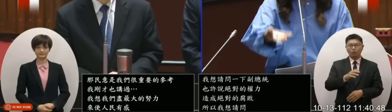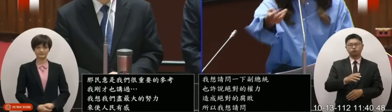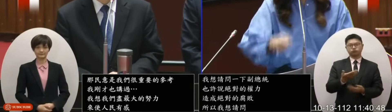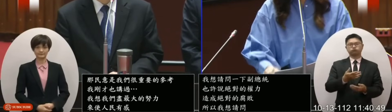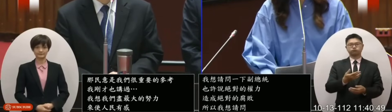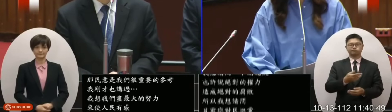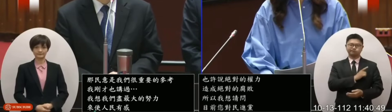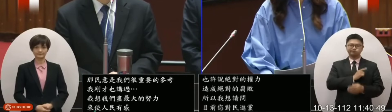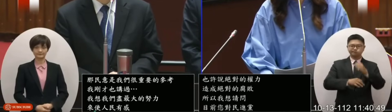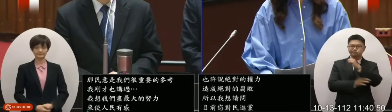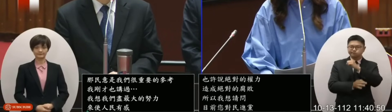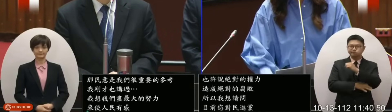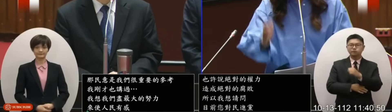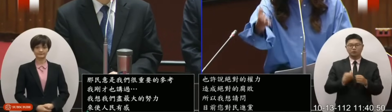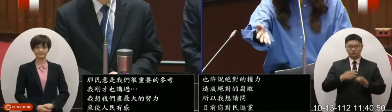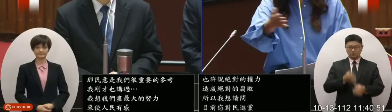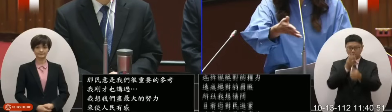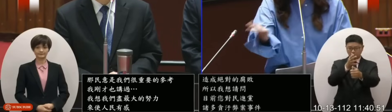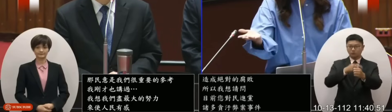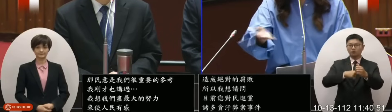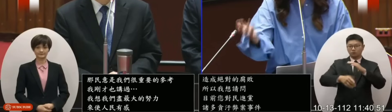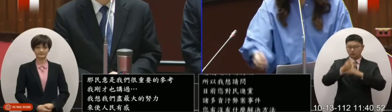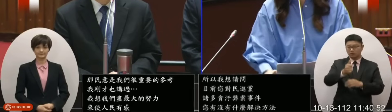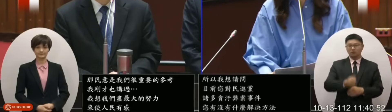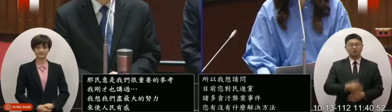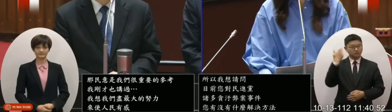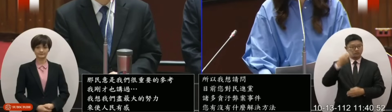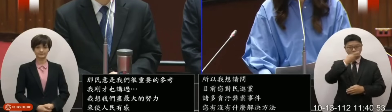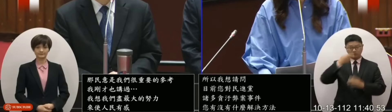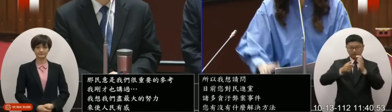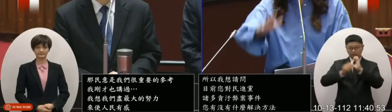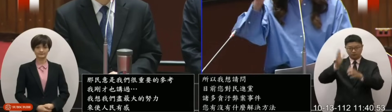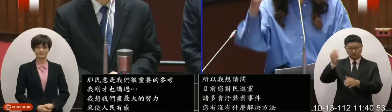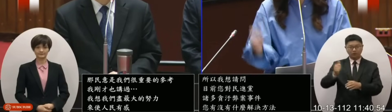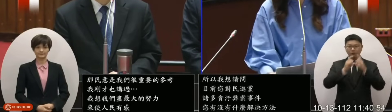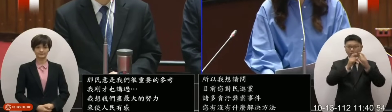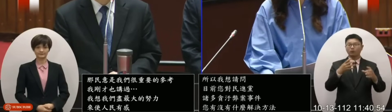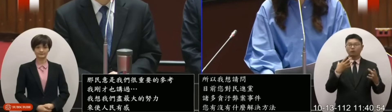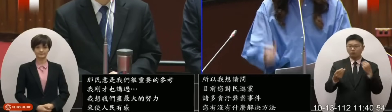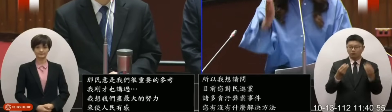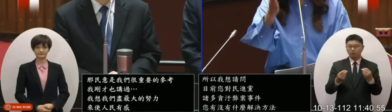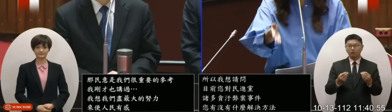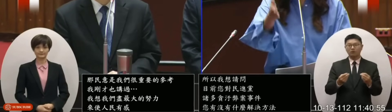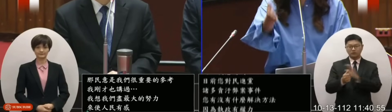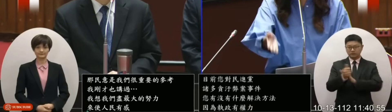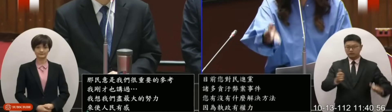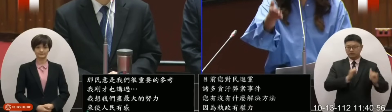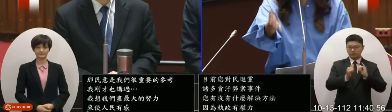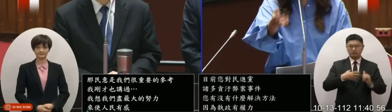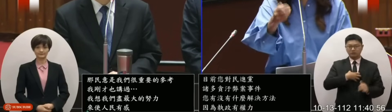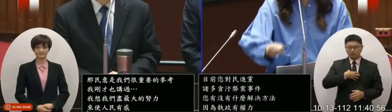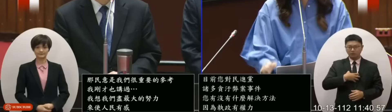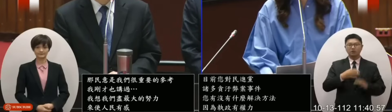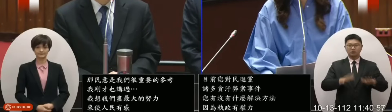点，我给您一个补考的机会。当时赖副总统没有回答好，引起轩然大波。您是现